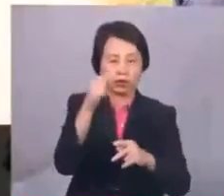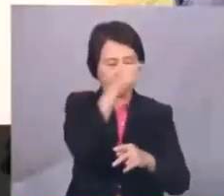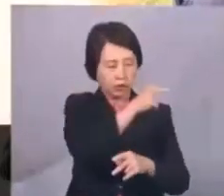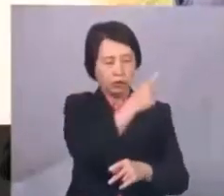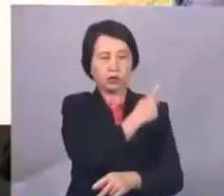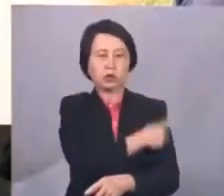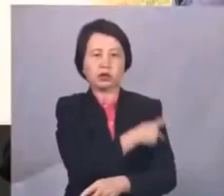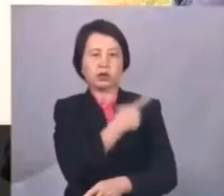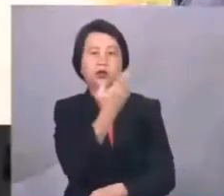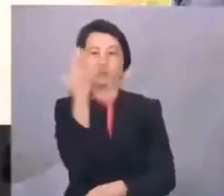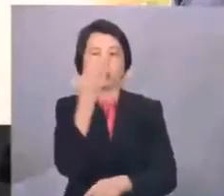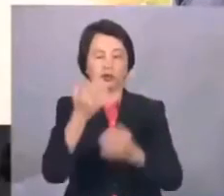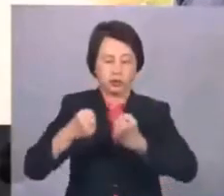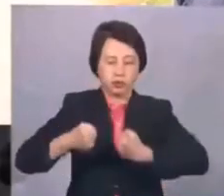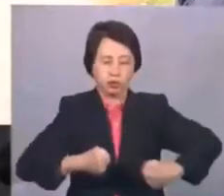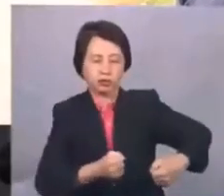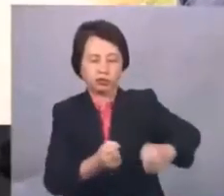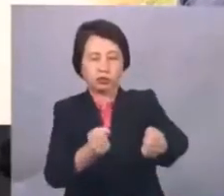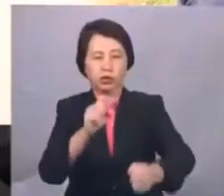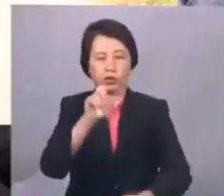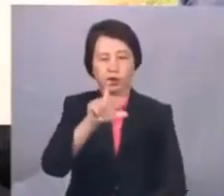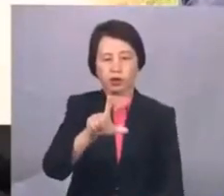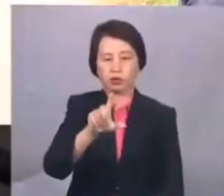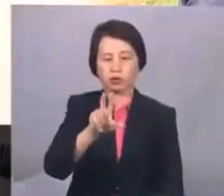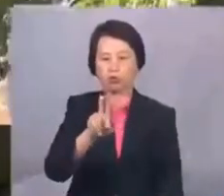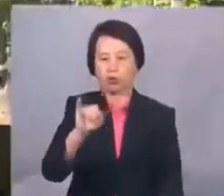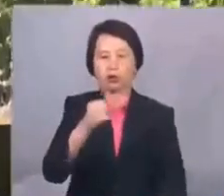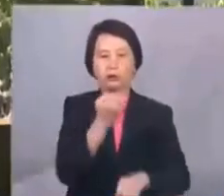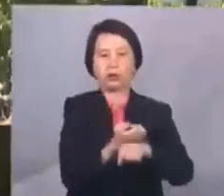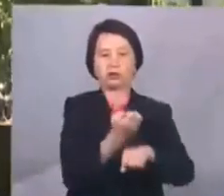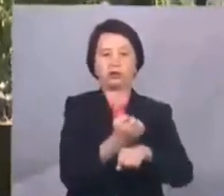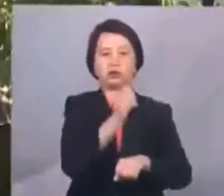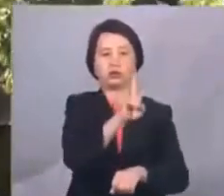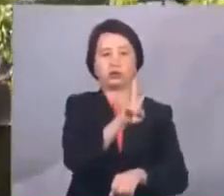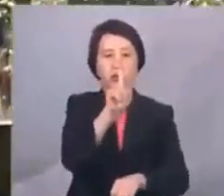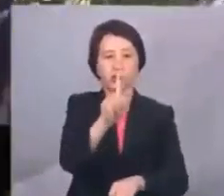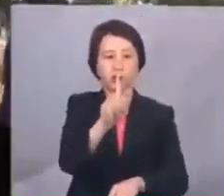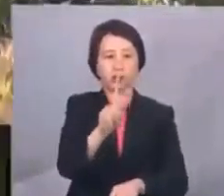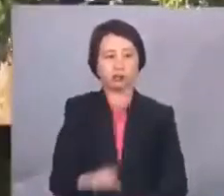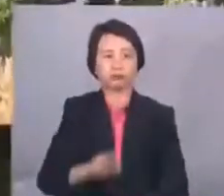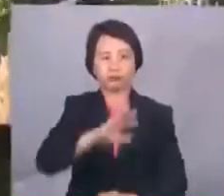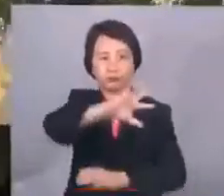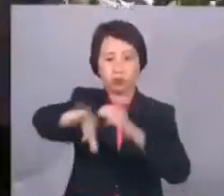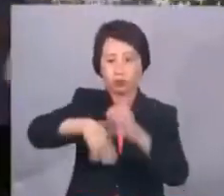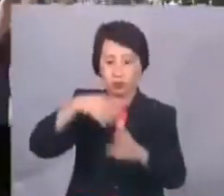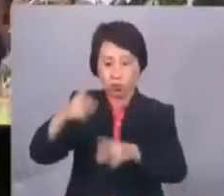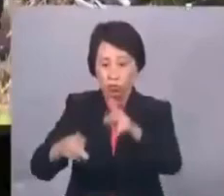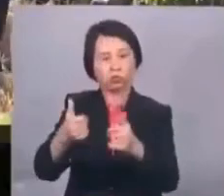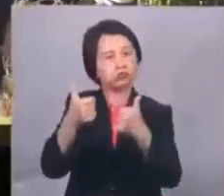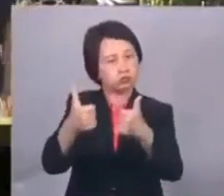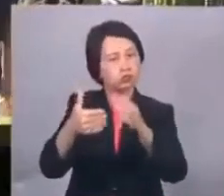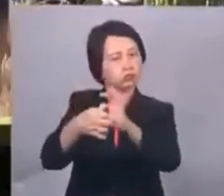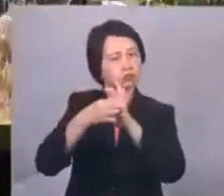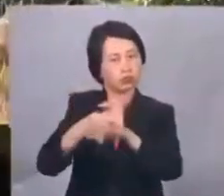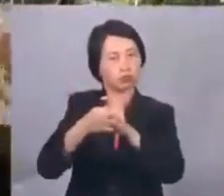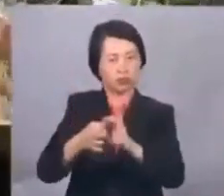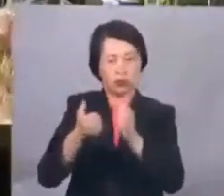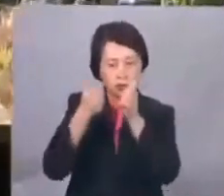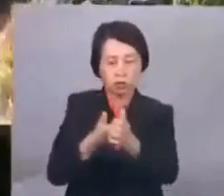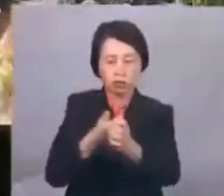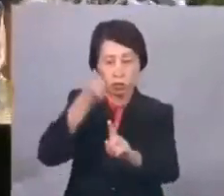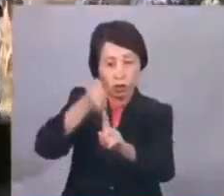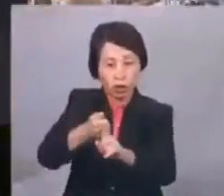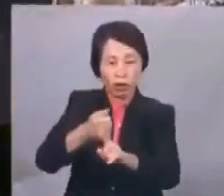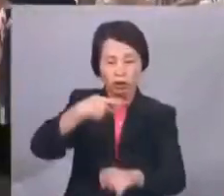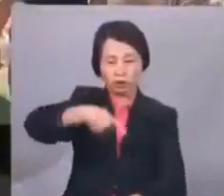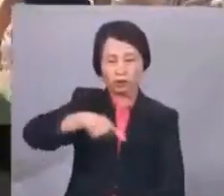Desa Sungai Li batu 21A Hai ke semua penduduk memberi kerjasama penuh dan mematuhi